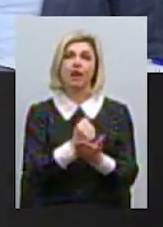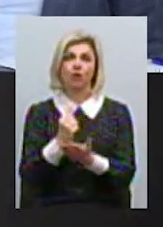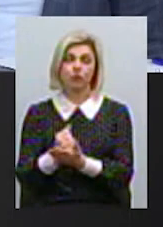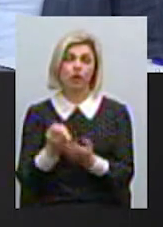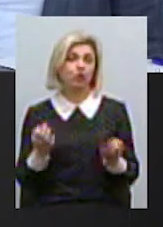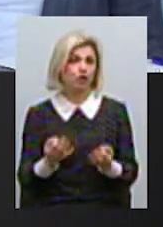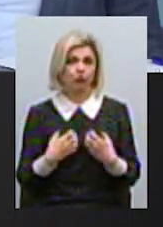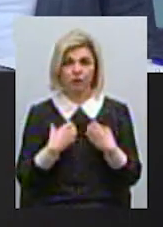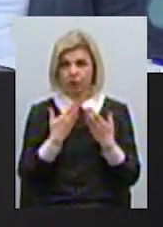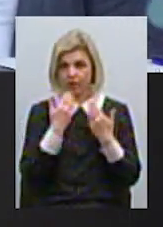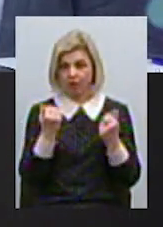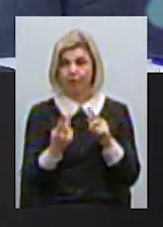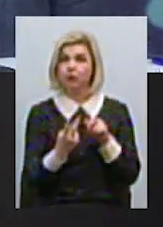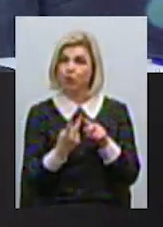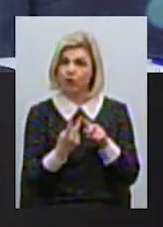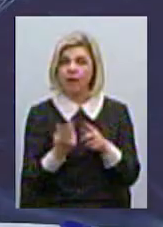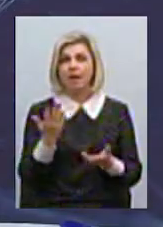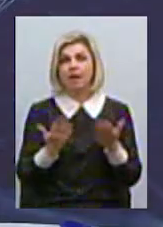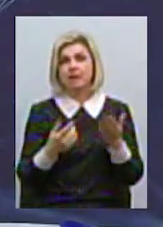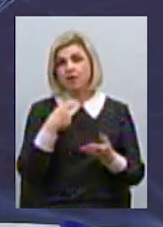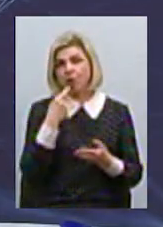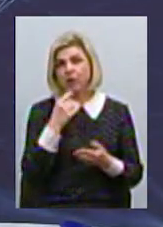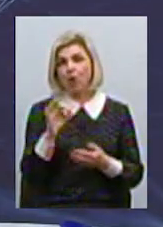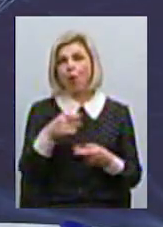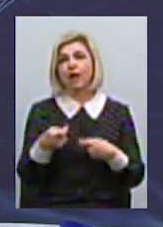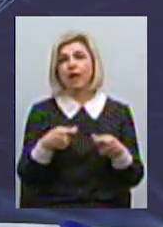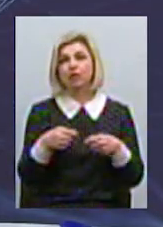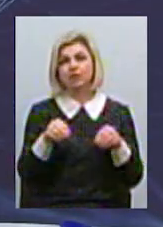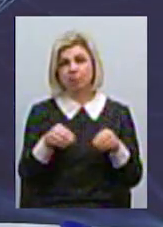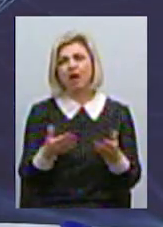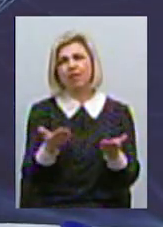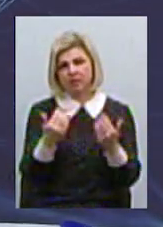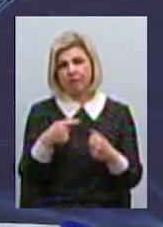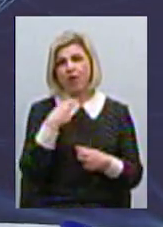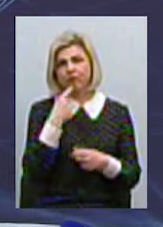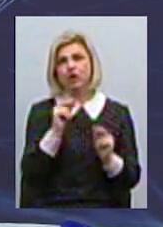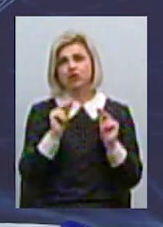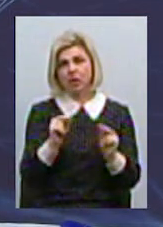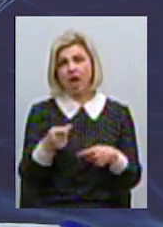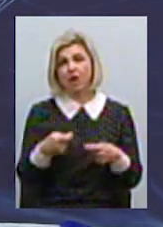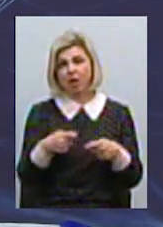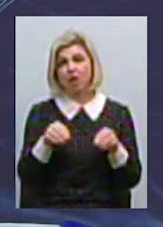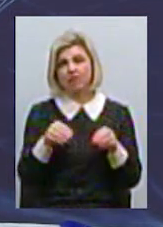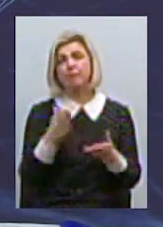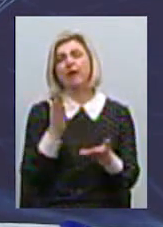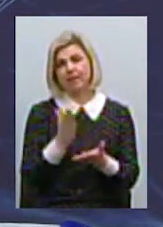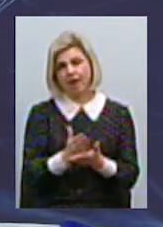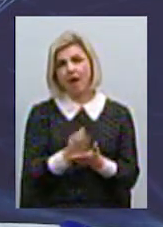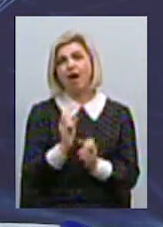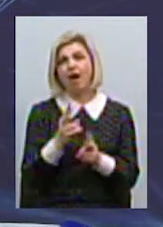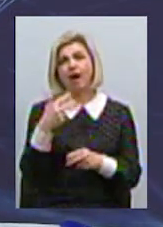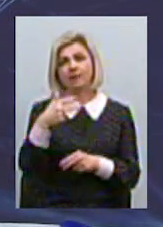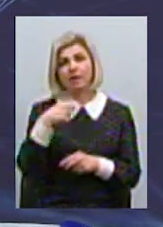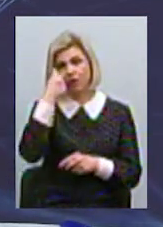нема. По-друге, якщо ми говоримо про ринок землі, давайте говорити чесно. Ринок землі є. Але як в 30-ті роки,